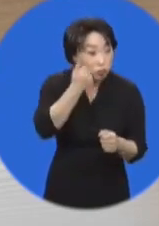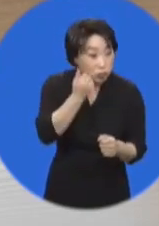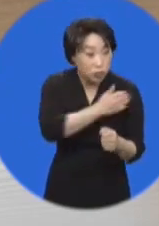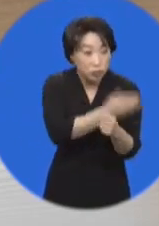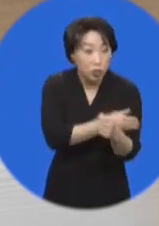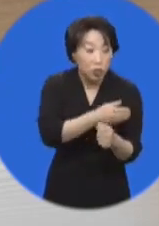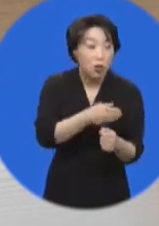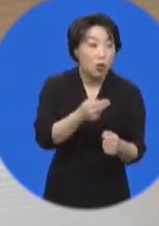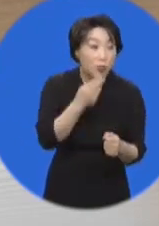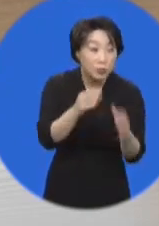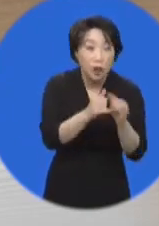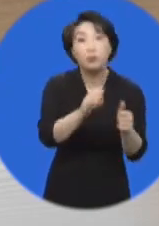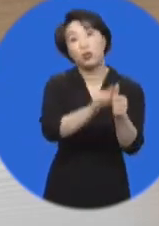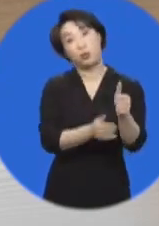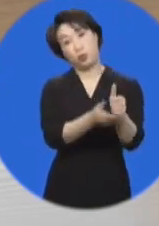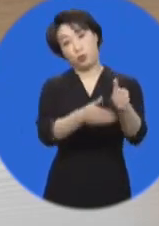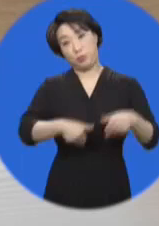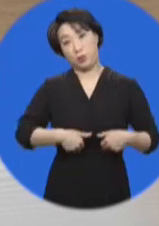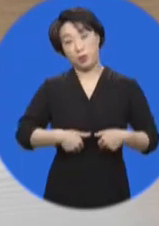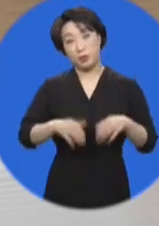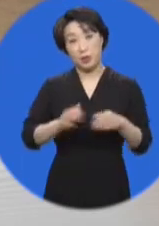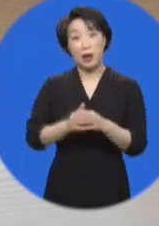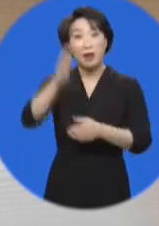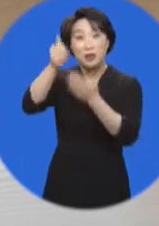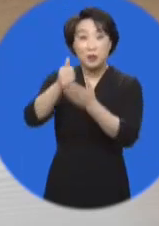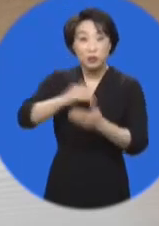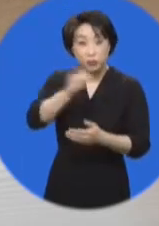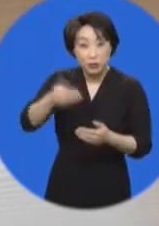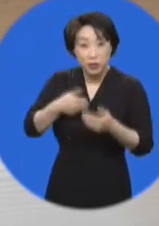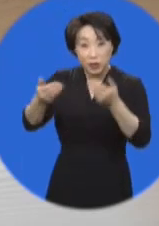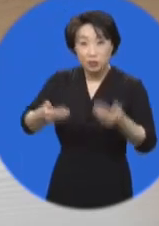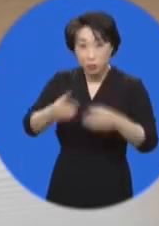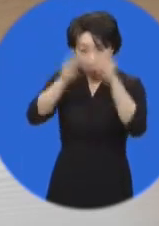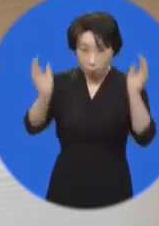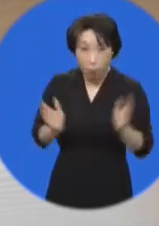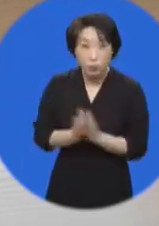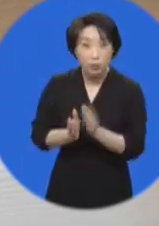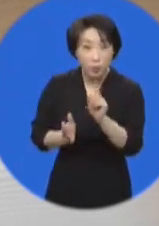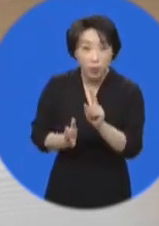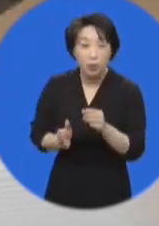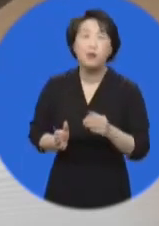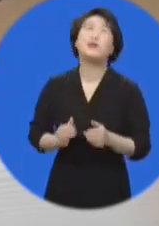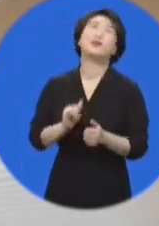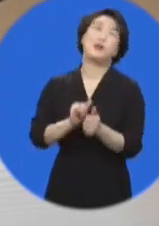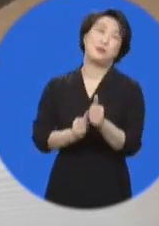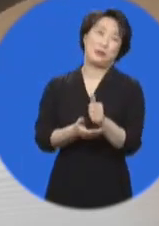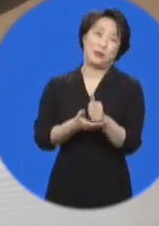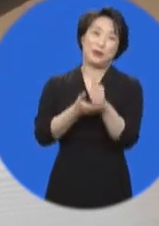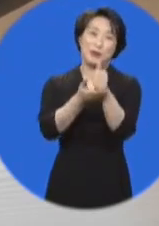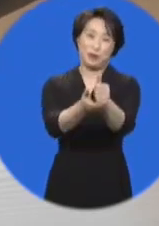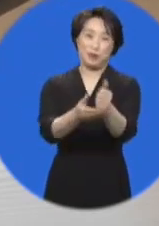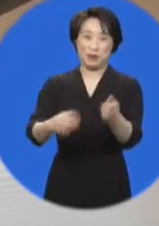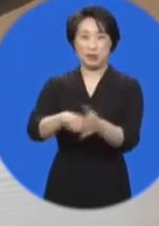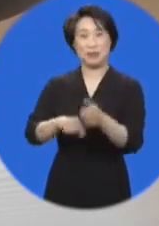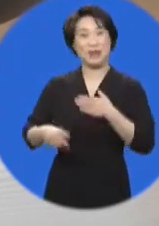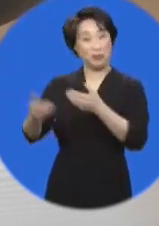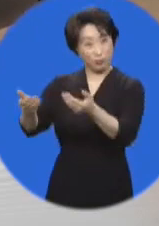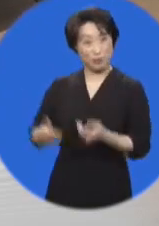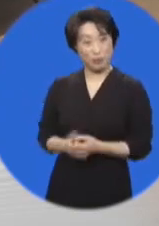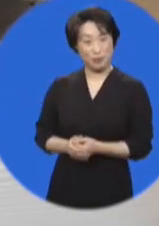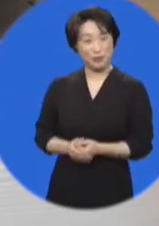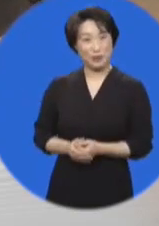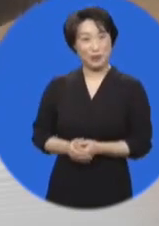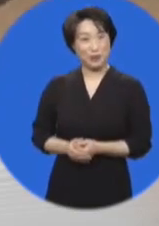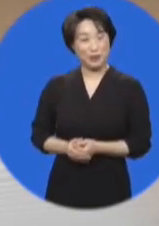사람 섬겨서 하나님께서 우리에게 주신 모든 것은 섬기라고 주신 것입니다.